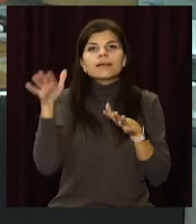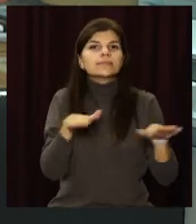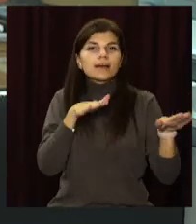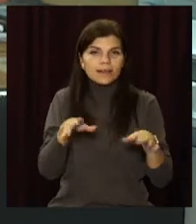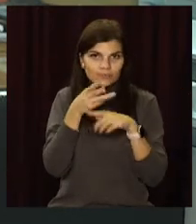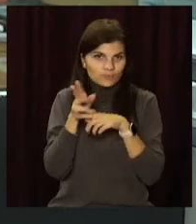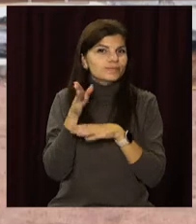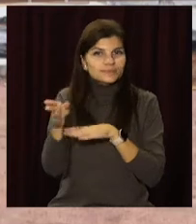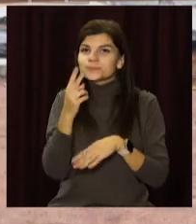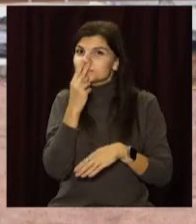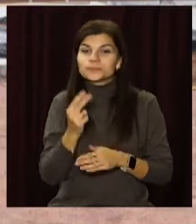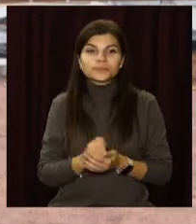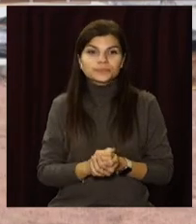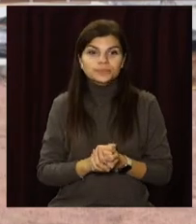Трибушенко.